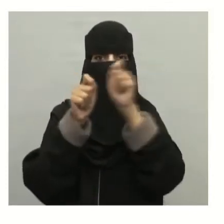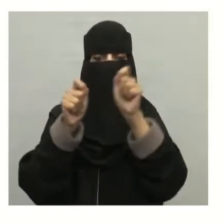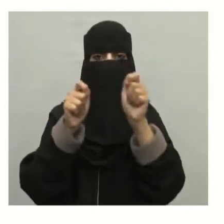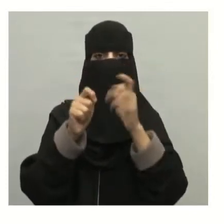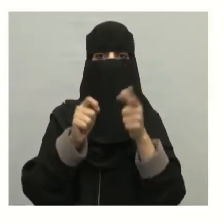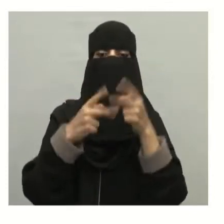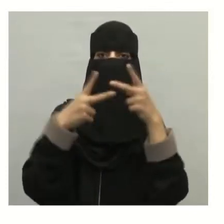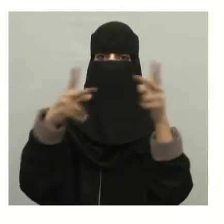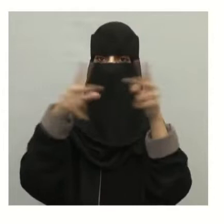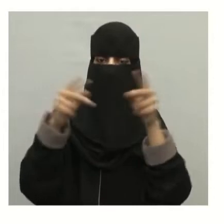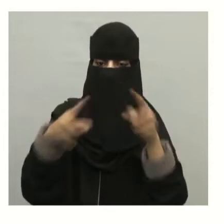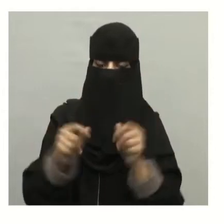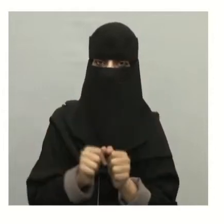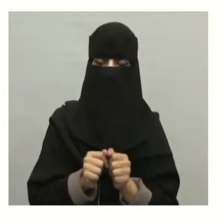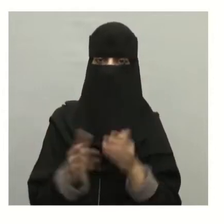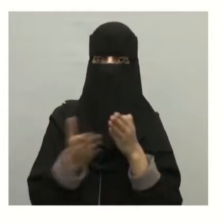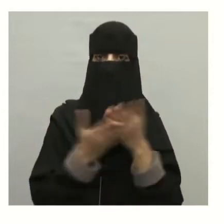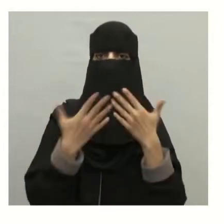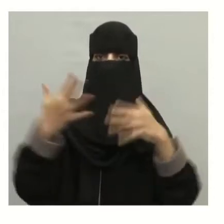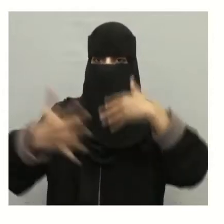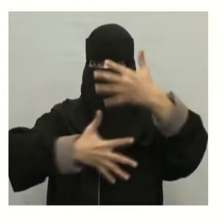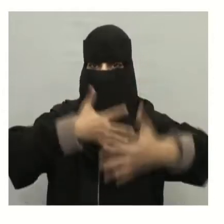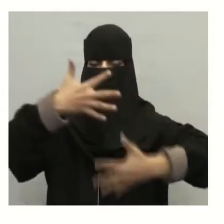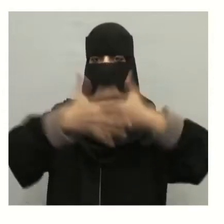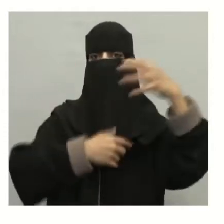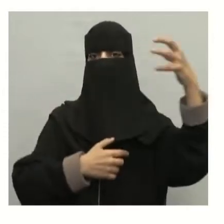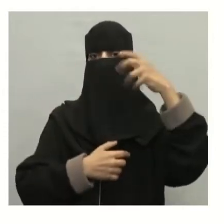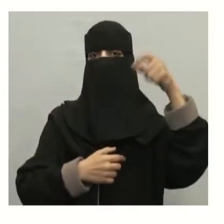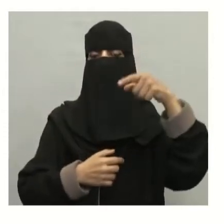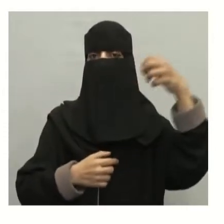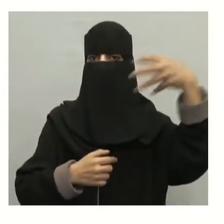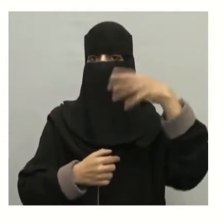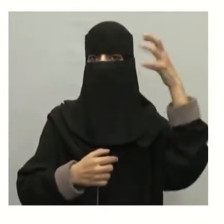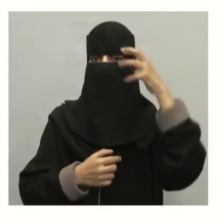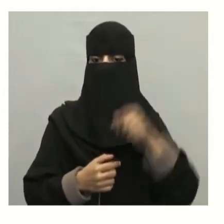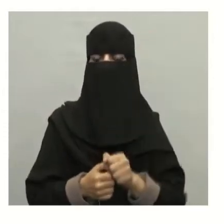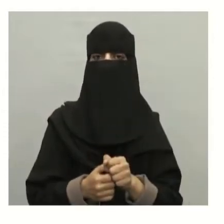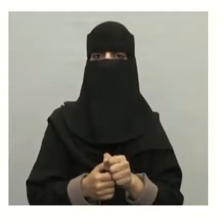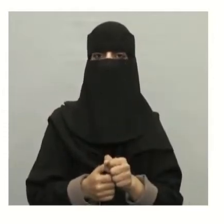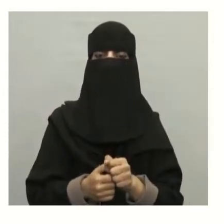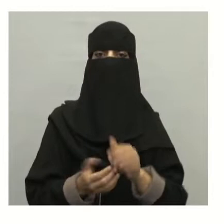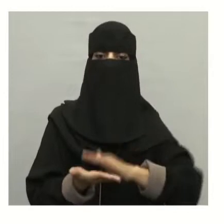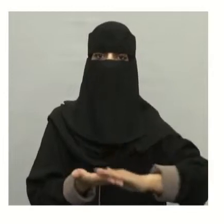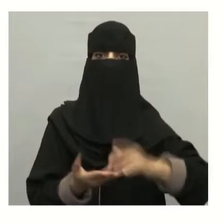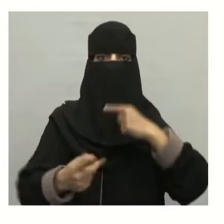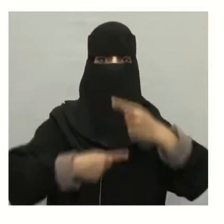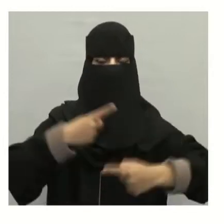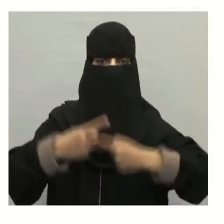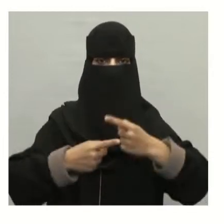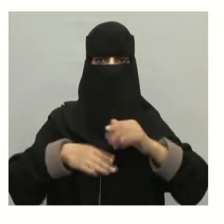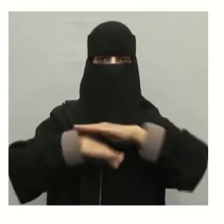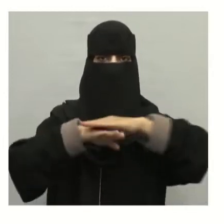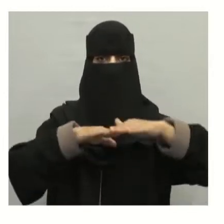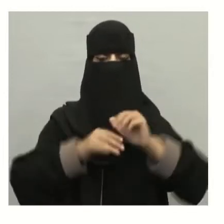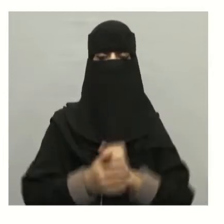بفتح النوافذ لدخول الهواء وأشعة الشمس، تنظيف الأرضية والأسطح،